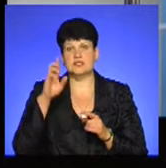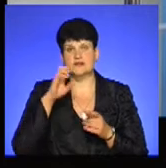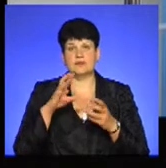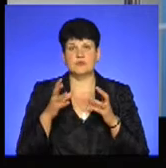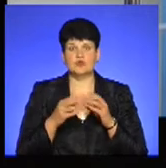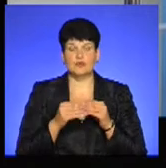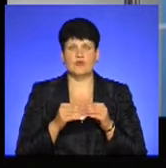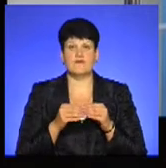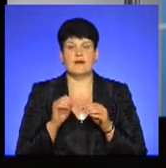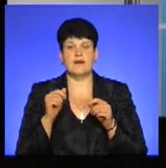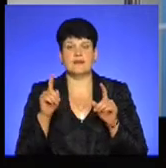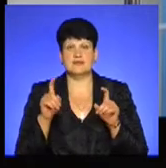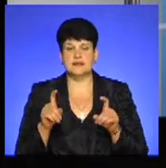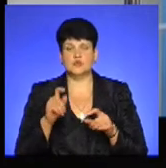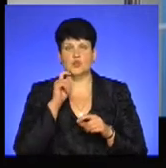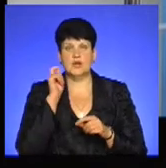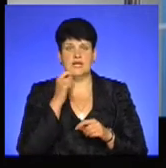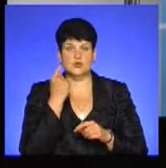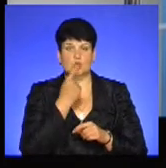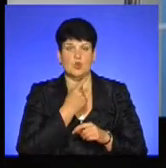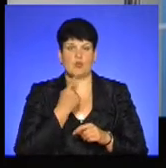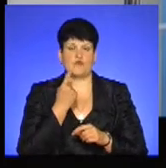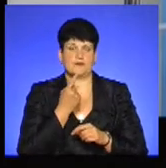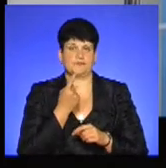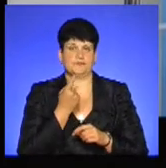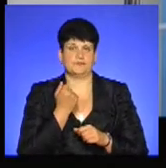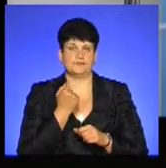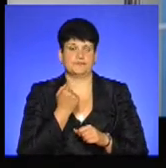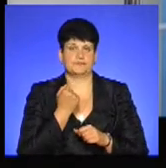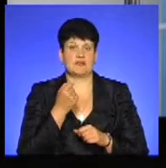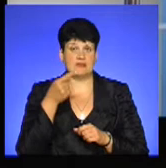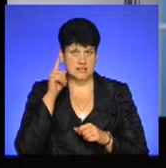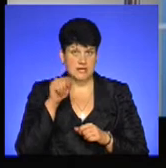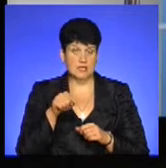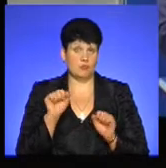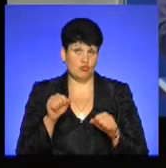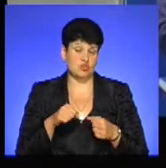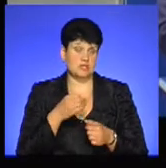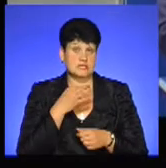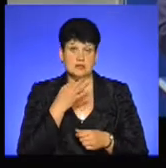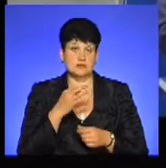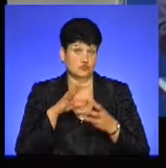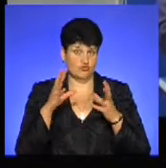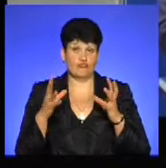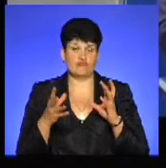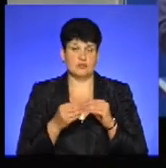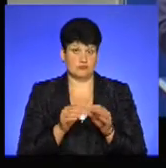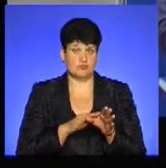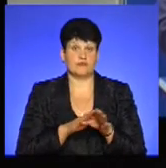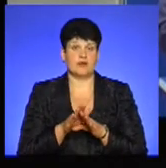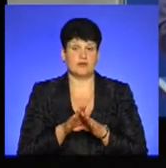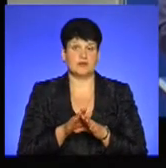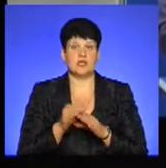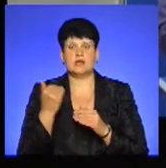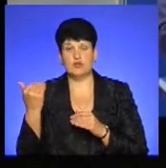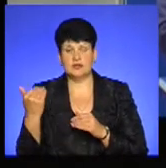з української мови. Ви знаєте, можна сказати, що в цілому справилися і вони, і ми